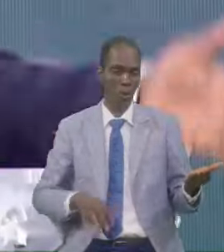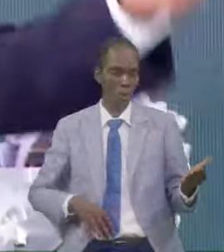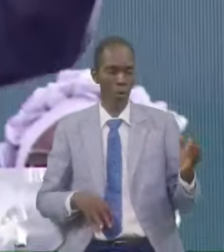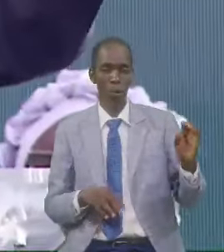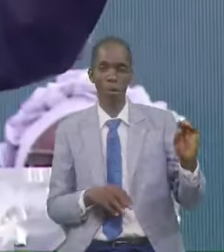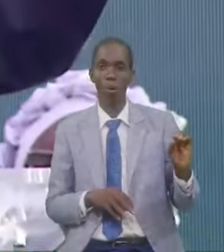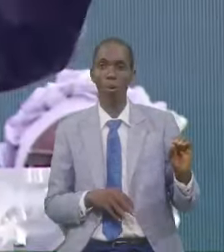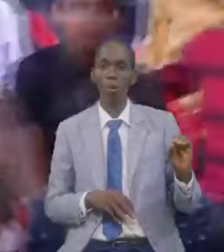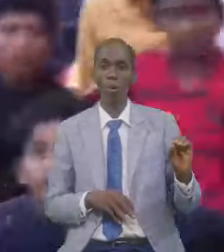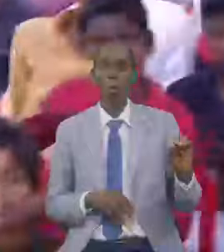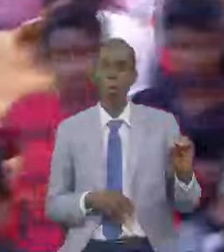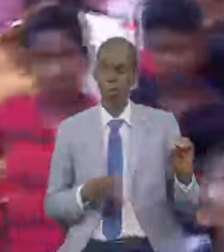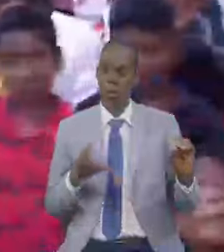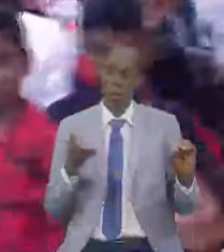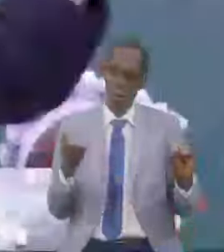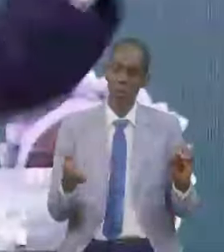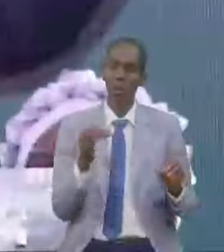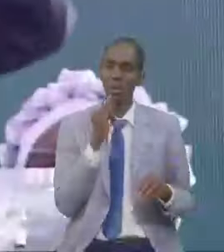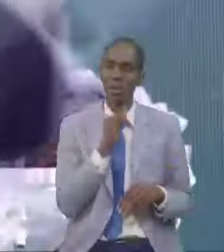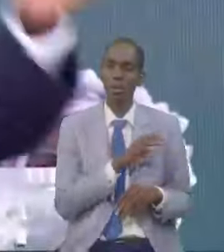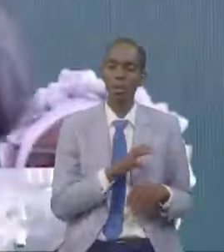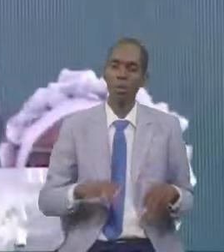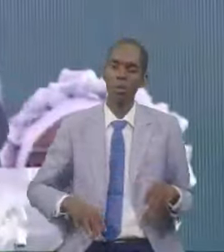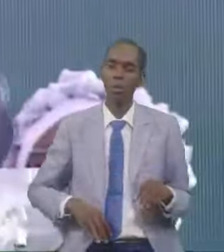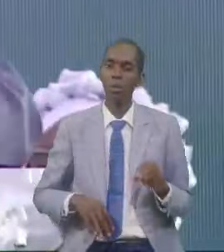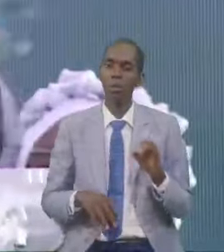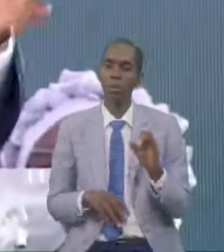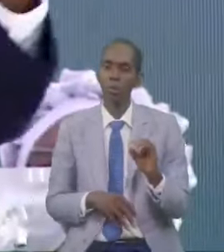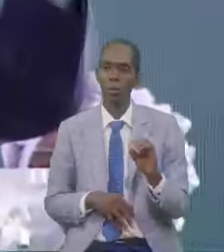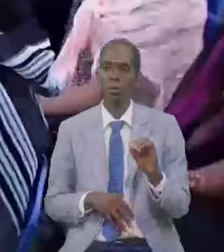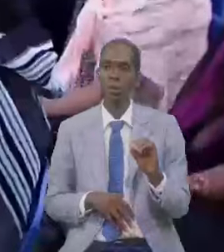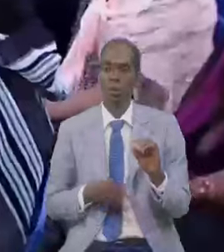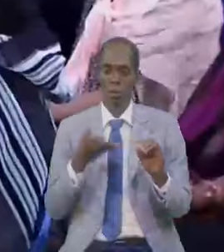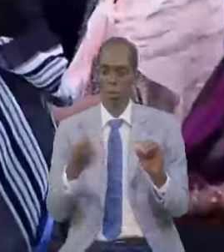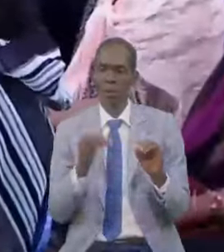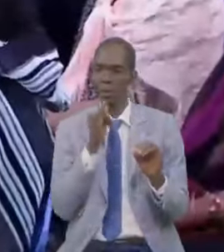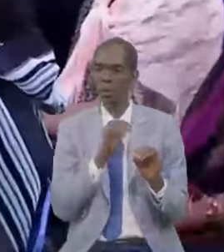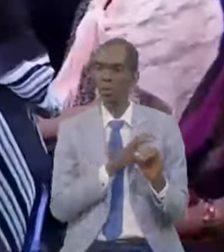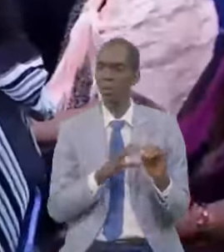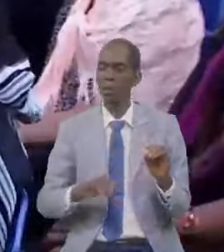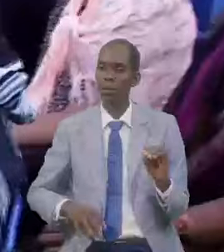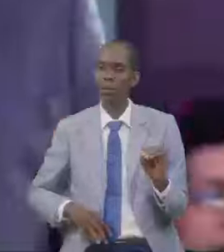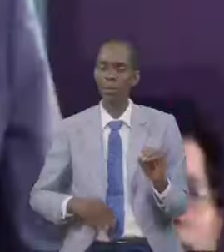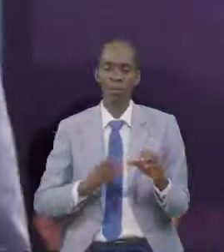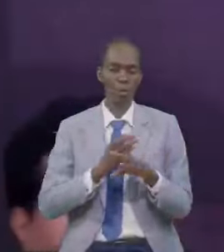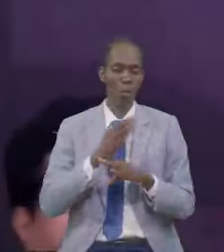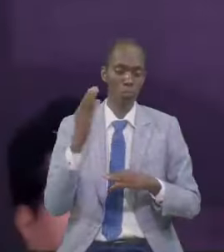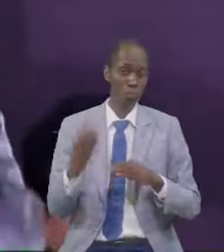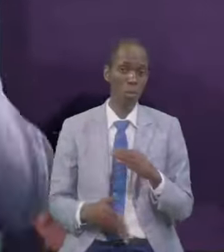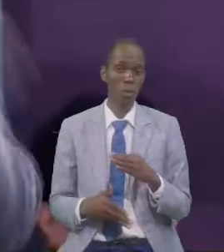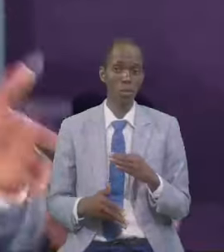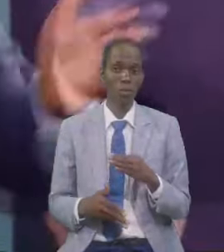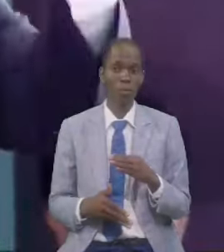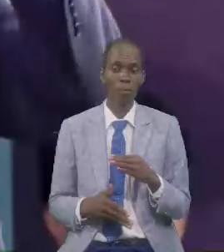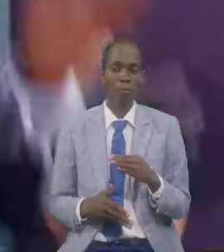Here is Christ, ఇక్కడేమో క్రీస్తు full, ఆయన సమృద్ధి. Here is Christ, ఇక్కడ క్రీస్తు complete, సంపూర్ణంగా. That's